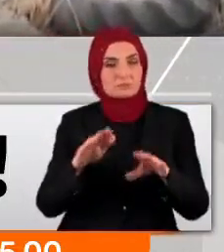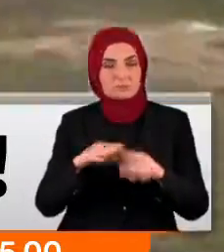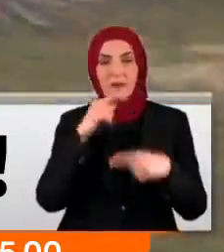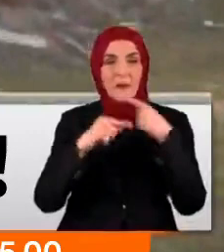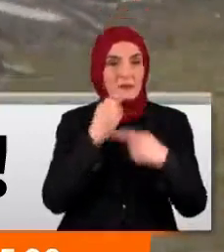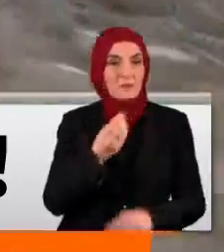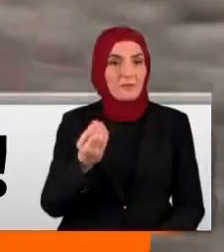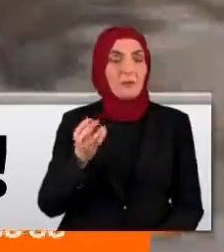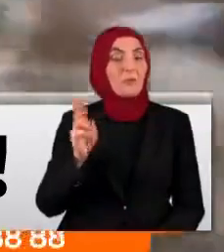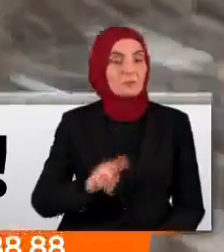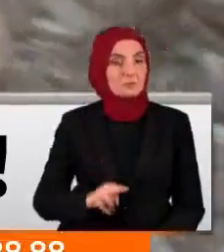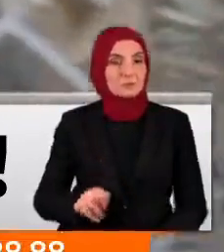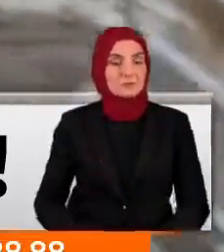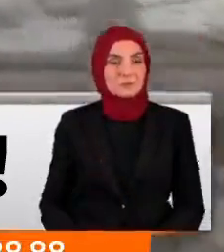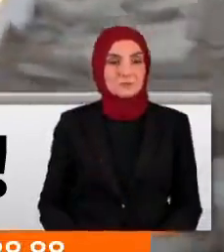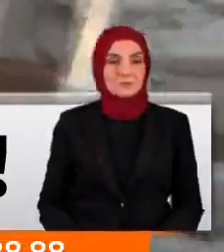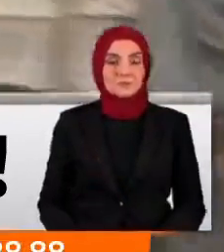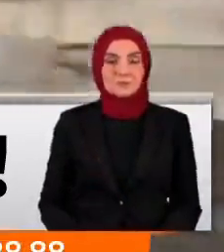öldü.